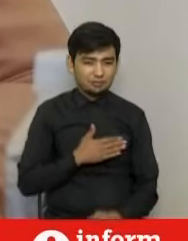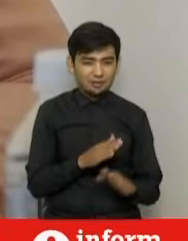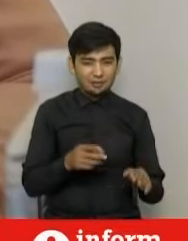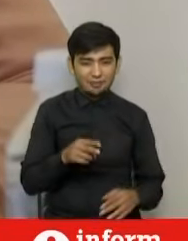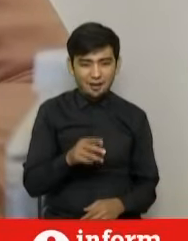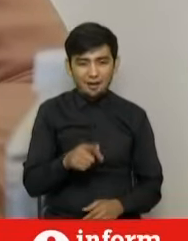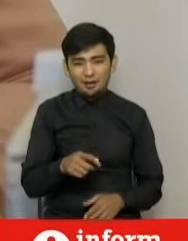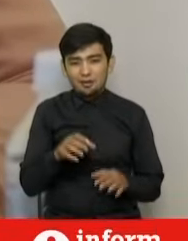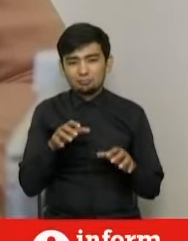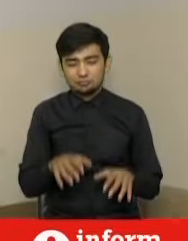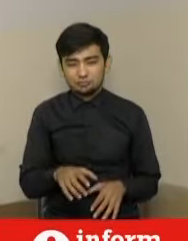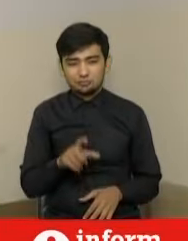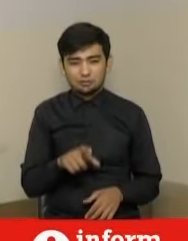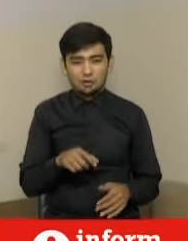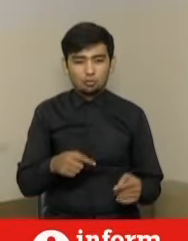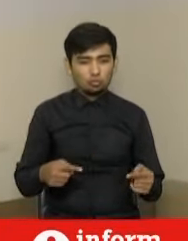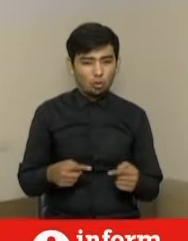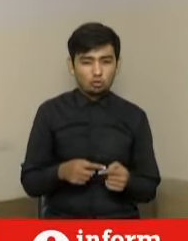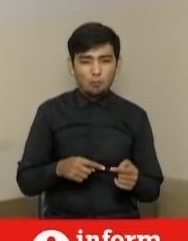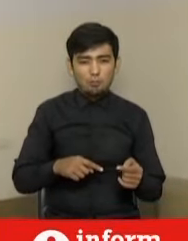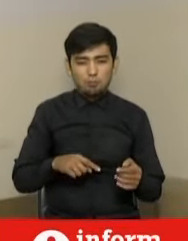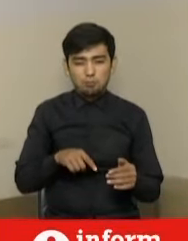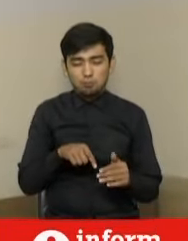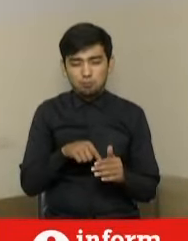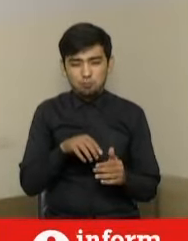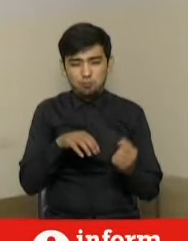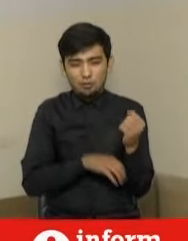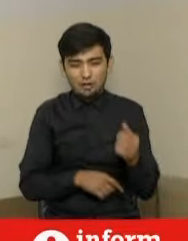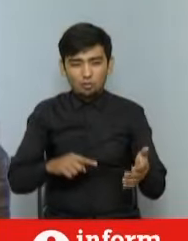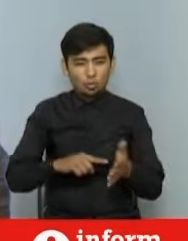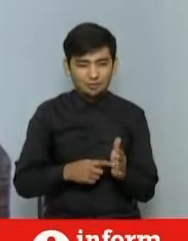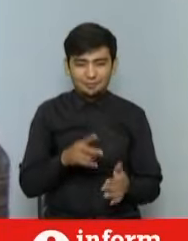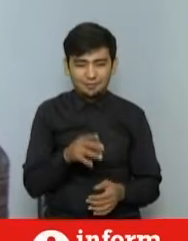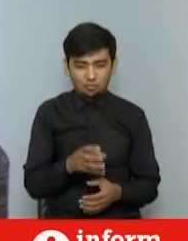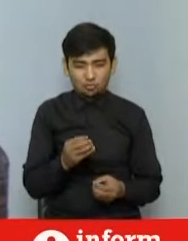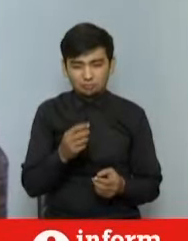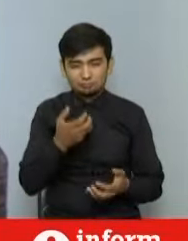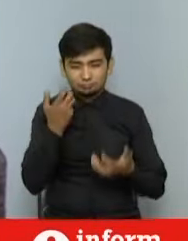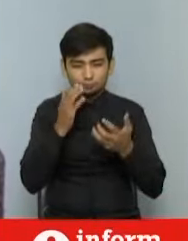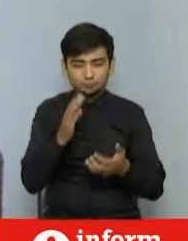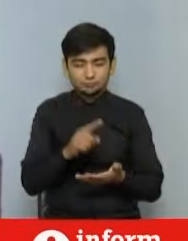төрағасы бұл нақты ақтық шешім еместігін айтты. Нұрболат Жаңабекұлы, Дидар Елеуов, Информбюро, Астана.